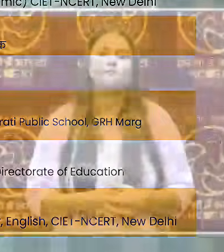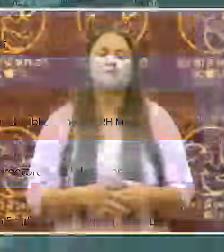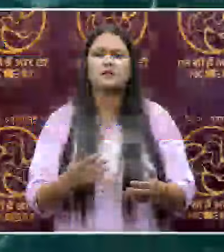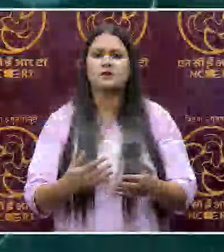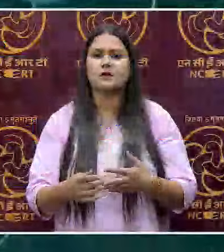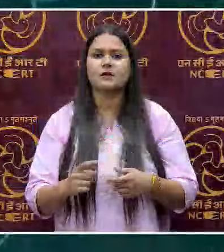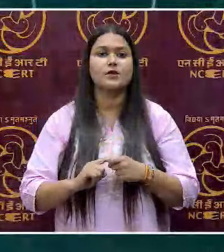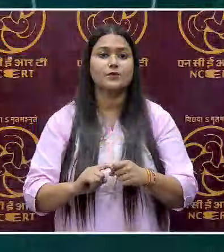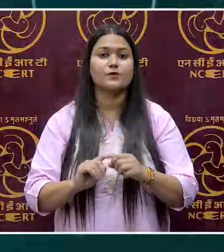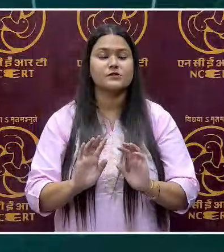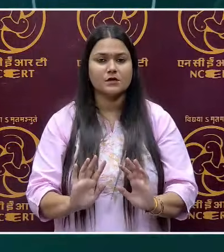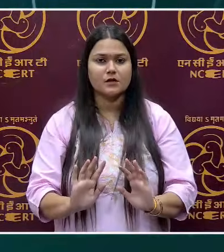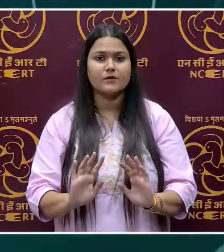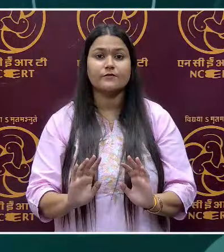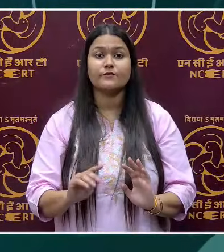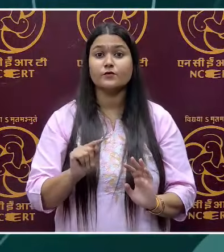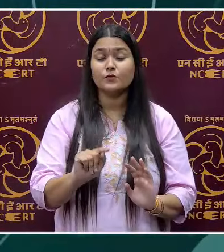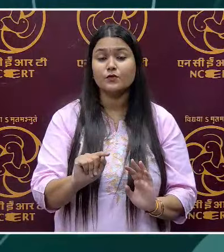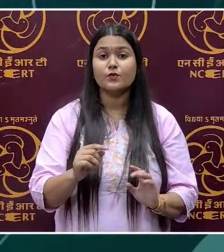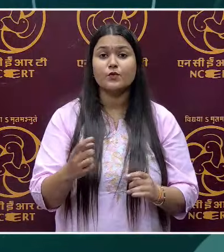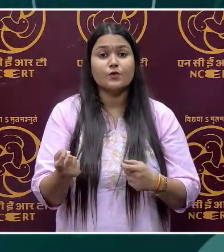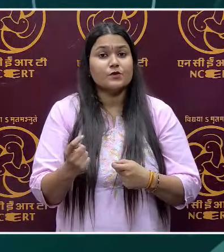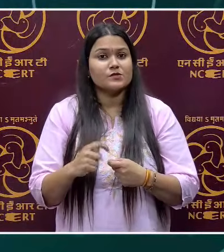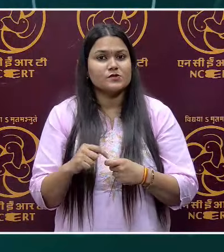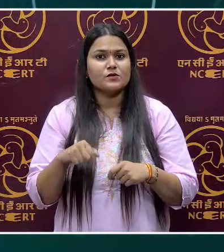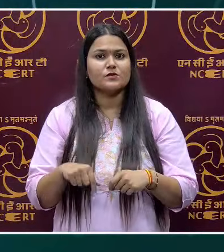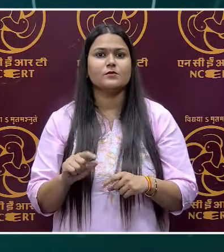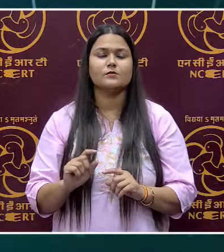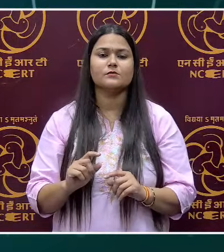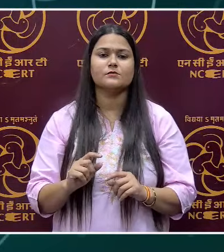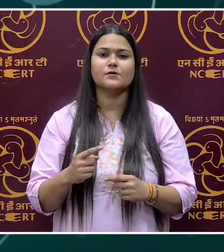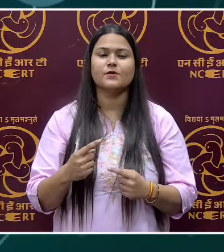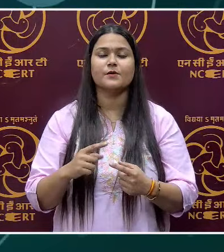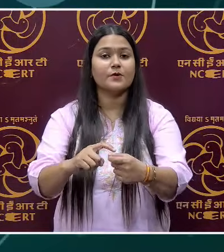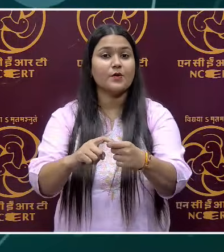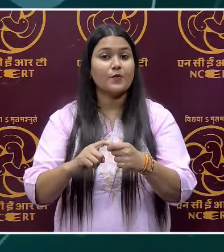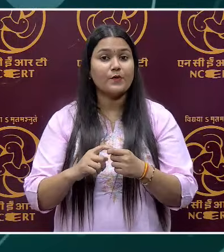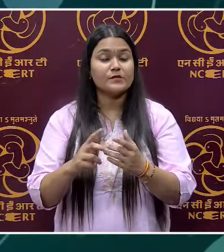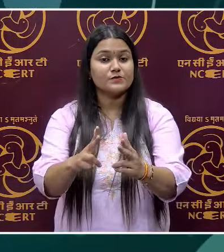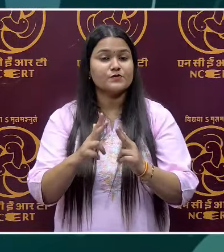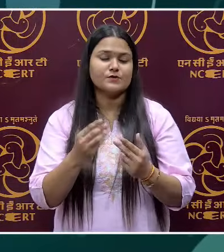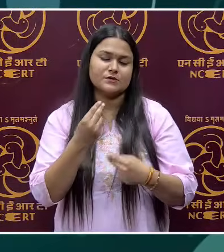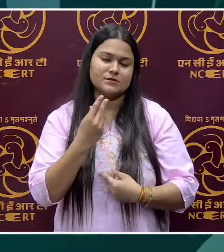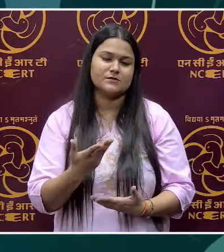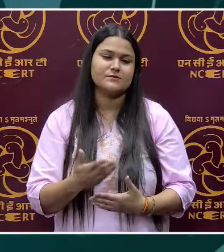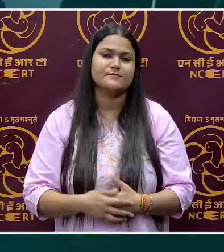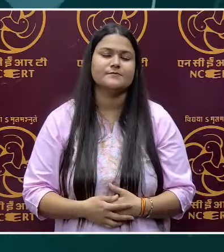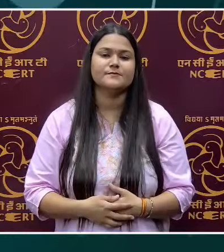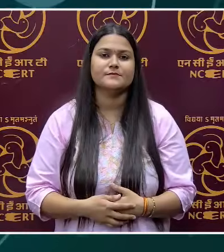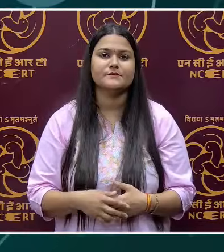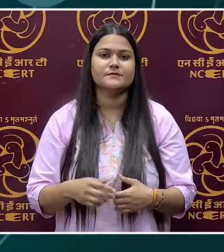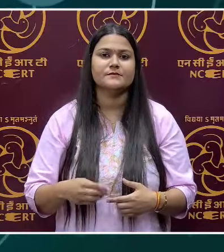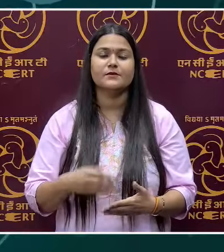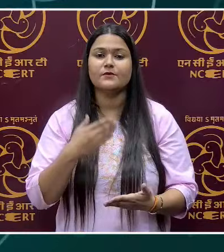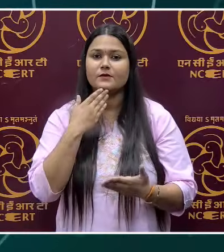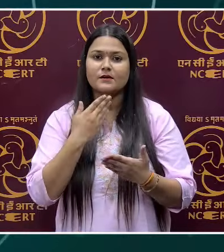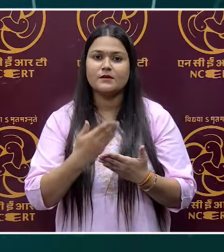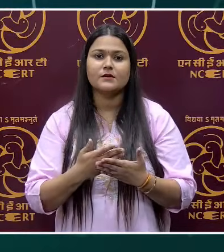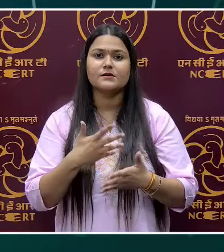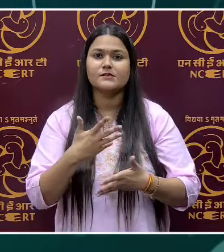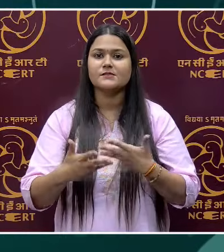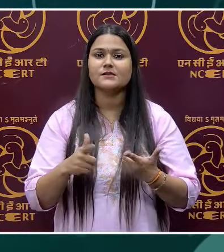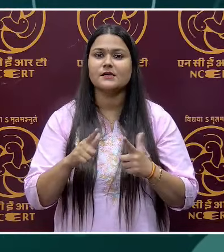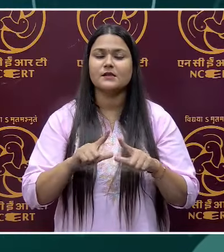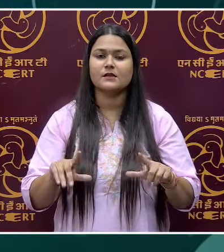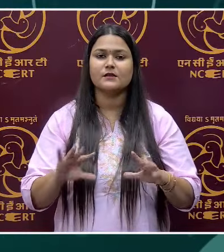भी सवाल अगर आपके पास हैं तो आप हमसे जुड़ सकते हैं और अपने सवाल हम तक पहुंचा भी सकते हैं. नाउ आई वुड लाइक टू थैंक आवर साइन